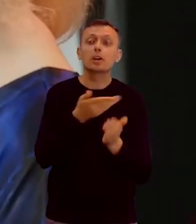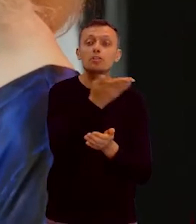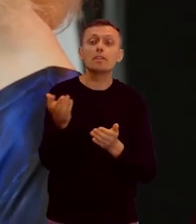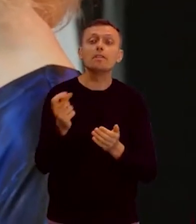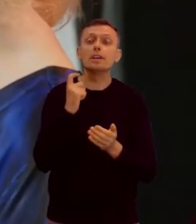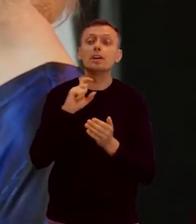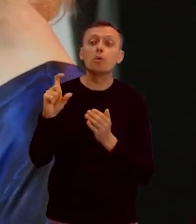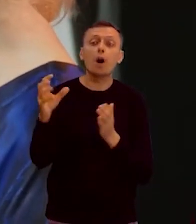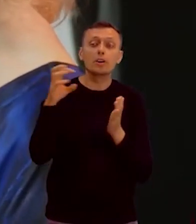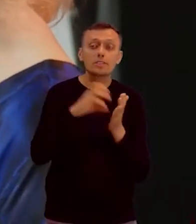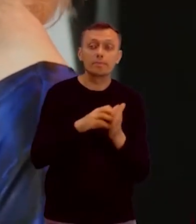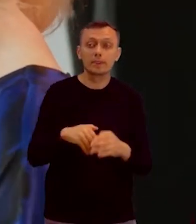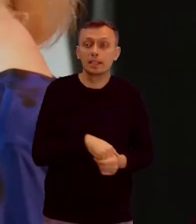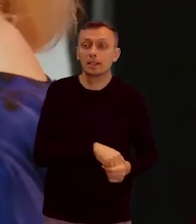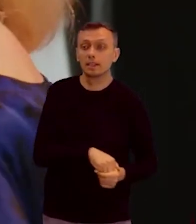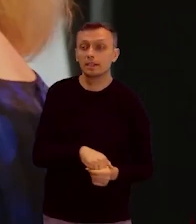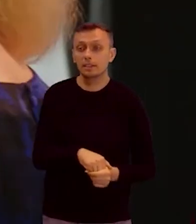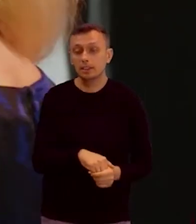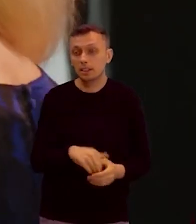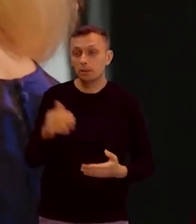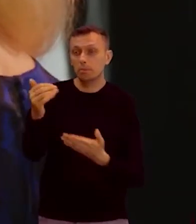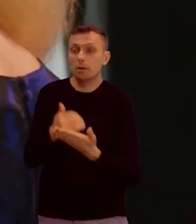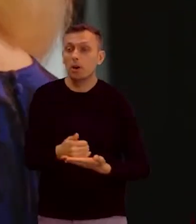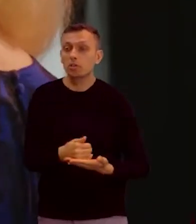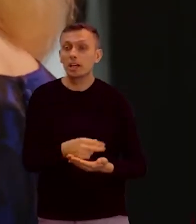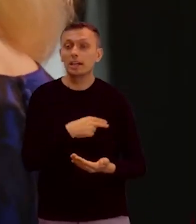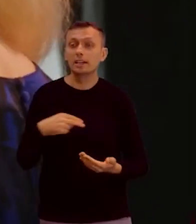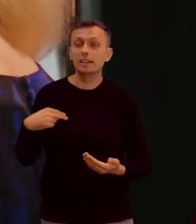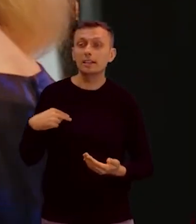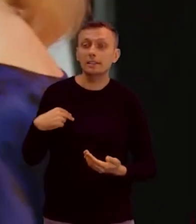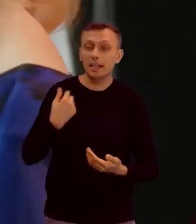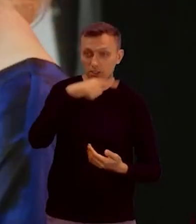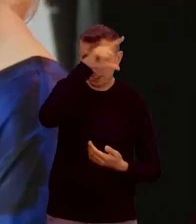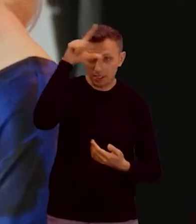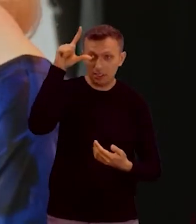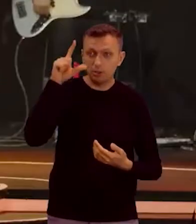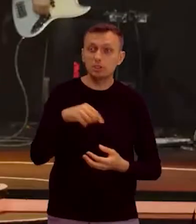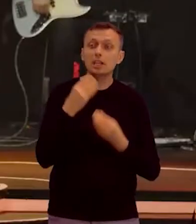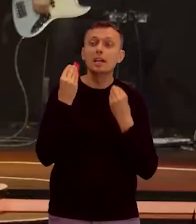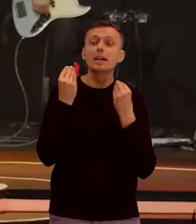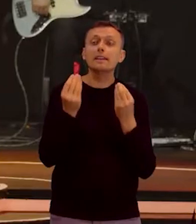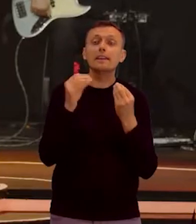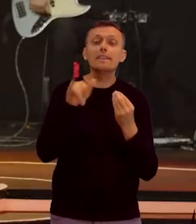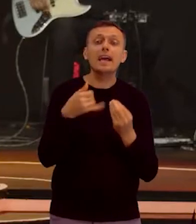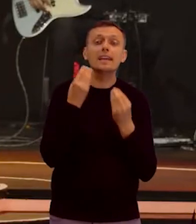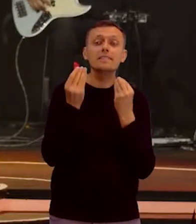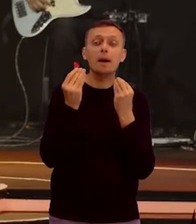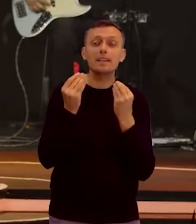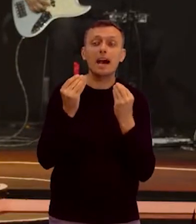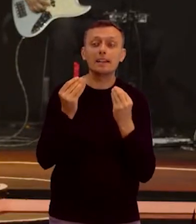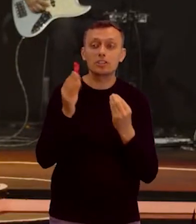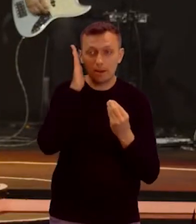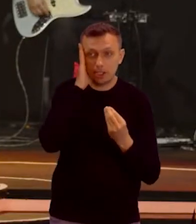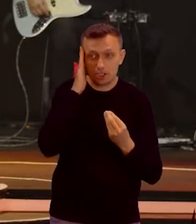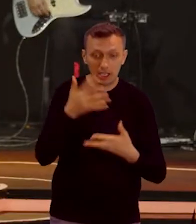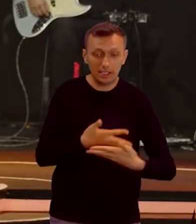głos, aby wzmocnił głos naszych najwspanialszych ludzi, którzy zamieszkują planetę Ziemia, dzieci. Bardzo dziękuję.